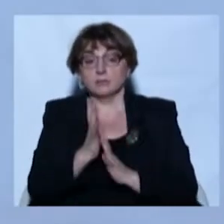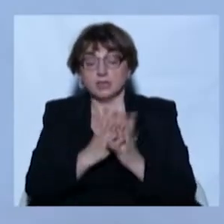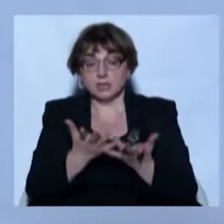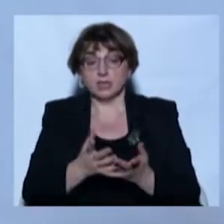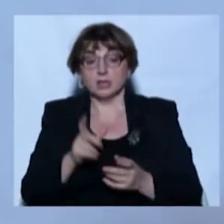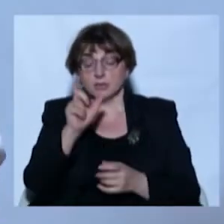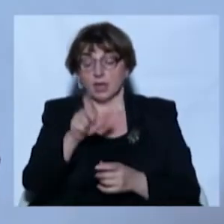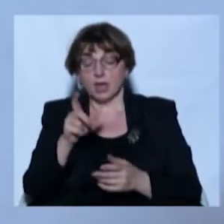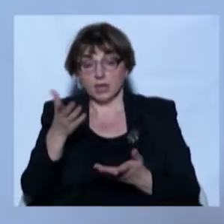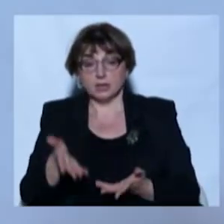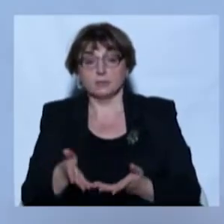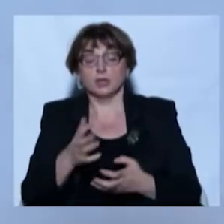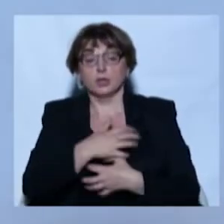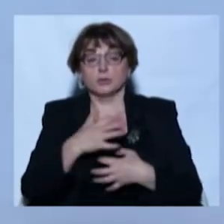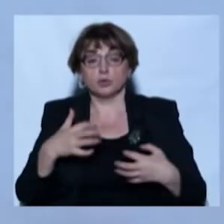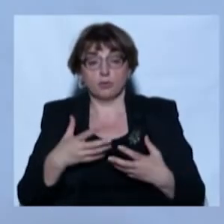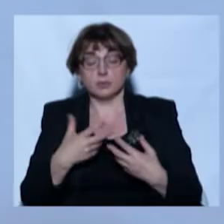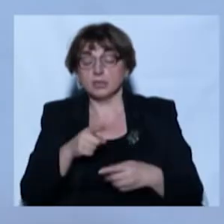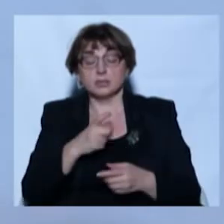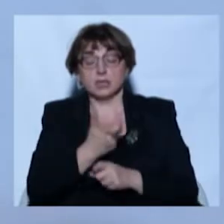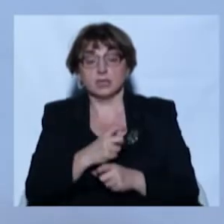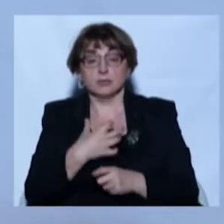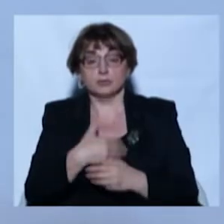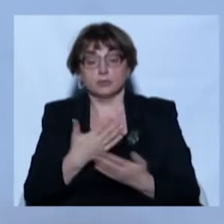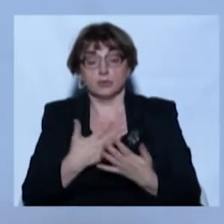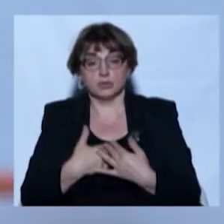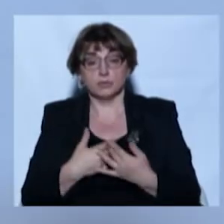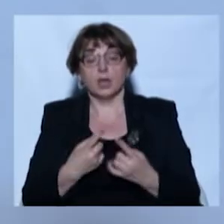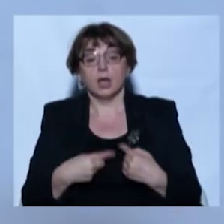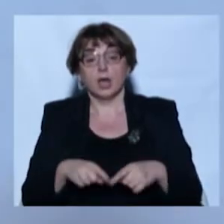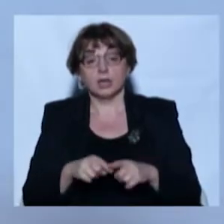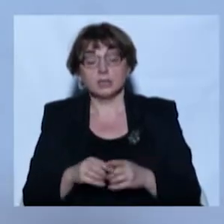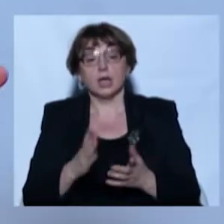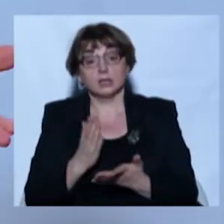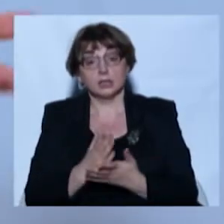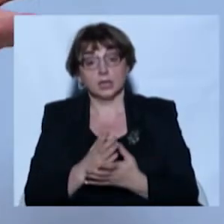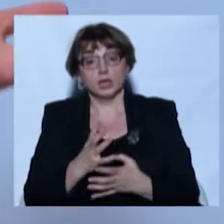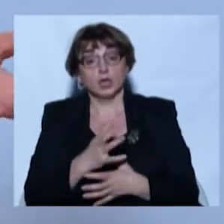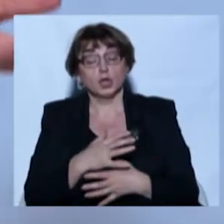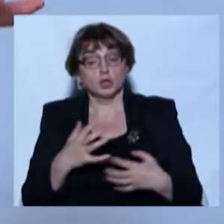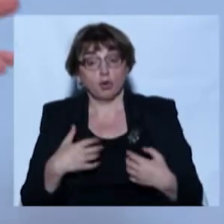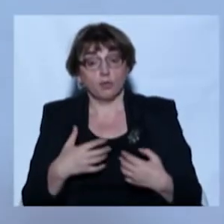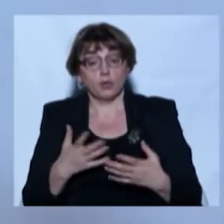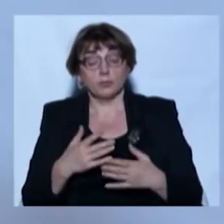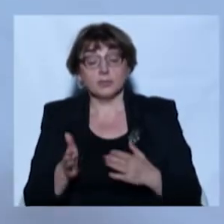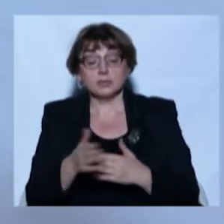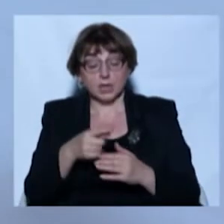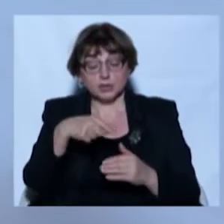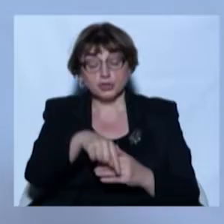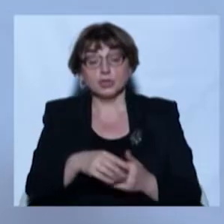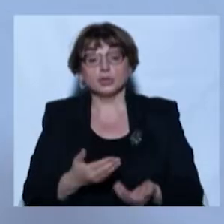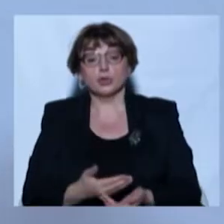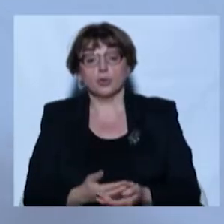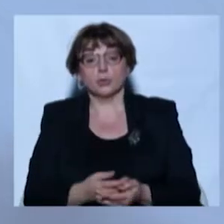ორგანიზმიც შედგება წყლისგან და ის ძალიან მნიშვნელოვანია ჩვენთვის. არსებობენ ცხოველები, რომლებიც საერთოდ წყალში ცხოვრობენ და